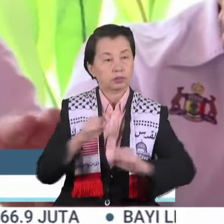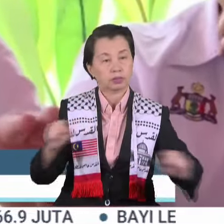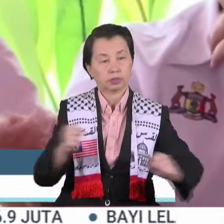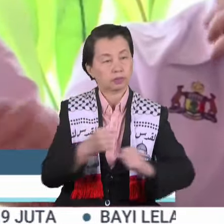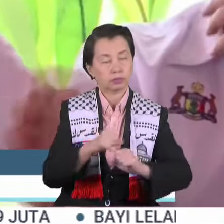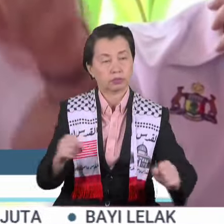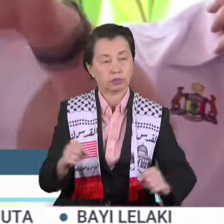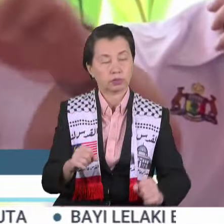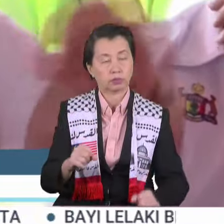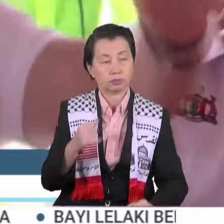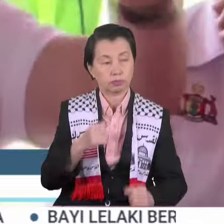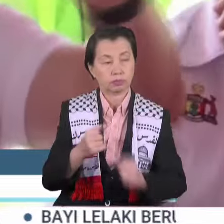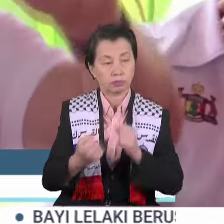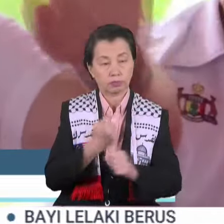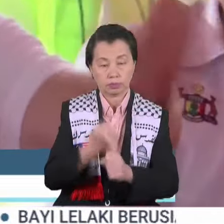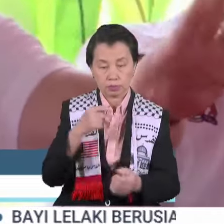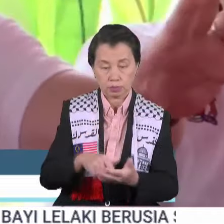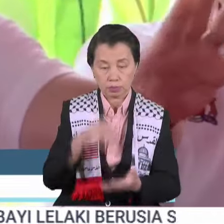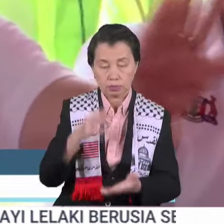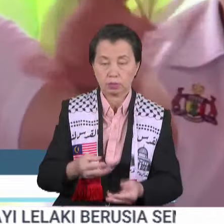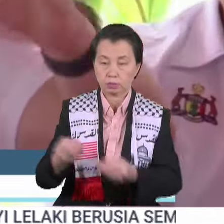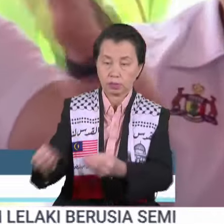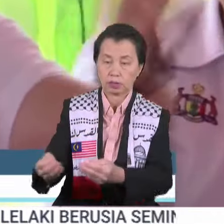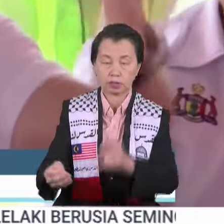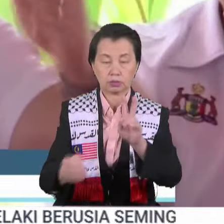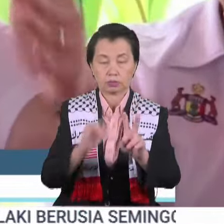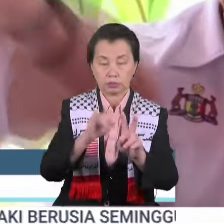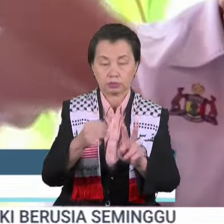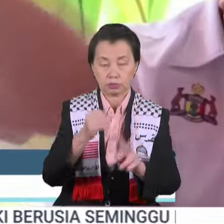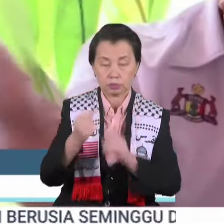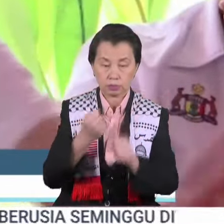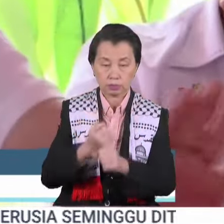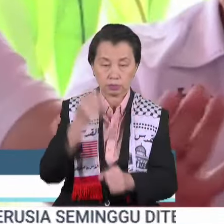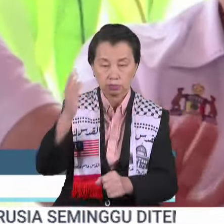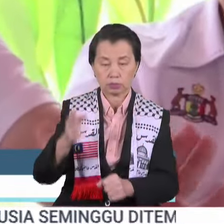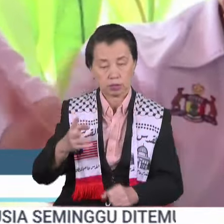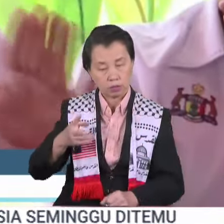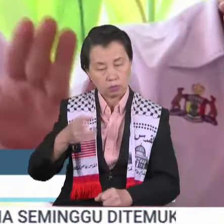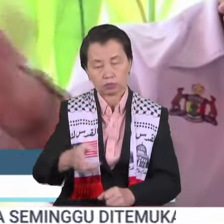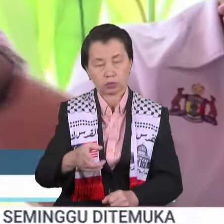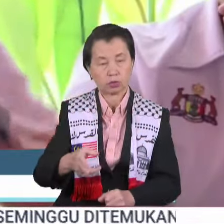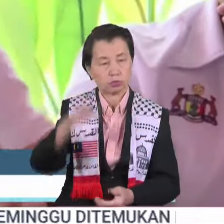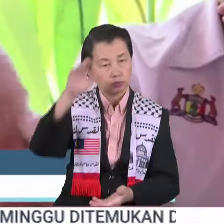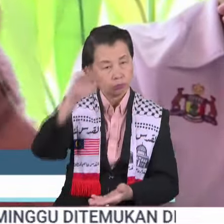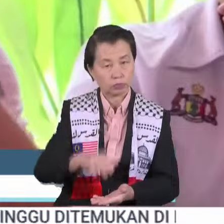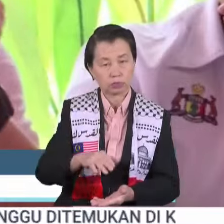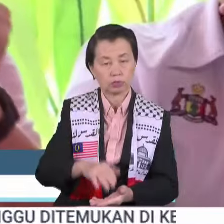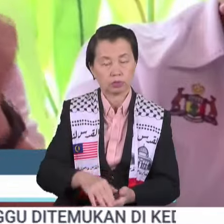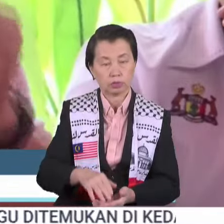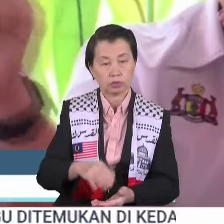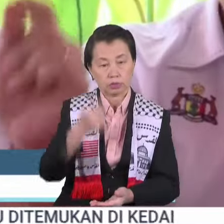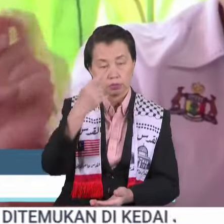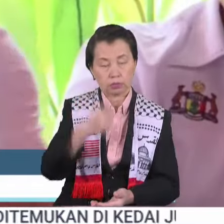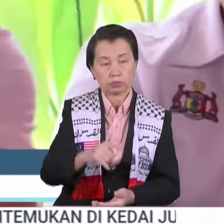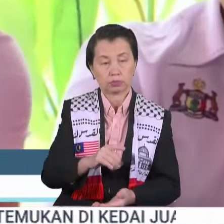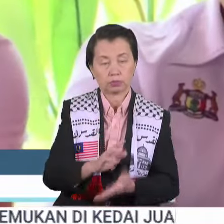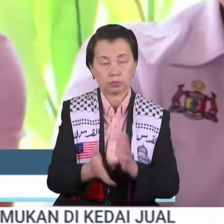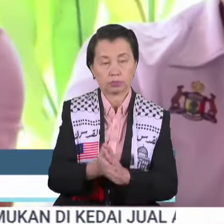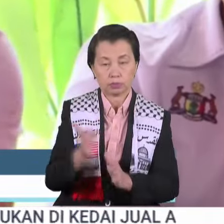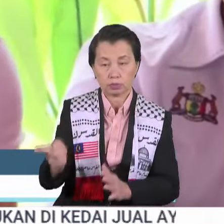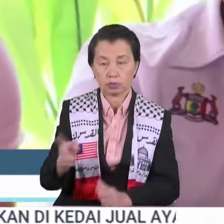siap bermasuk. Tahun ini mungkin saya bagi dia 2 juta. Tahun depan saya potong sebagai message supaya